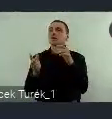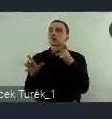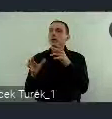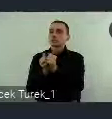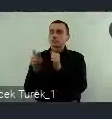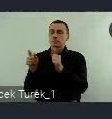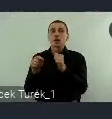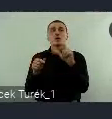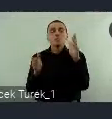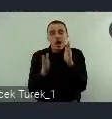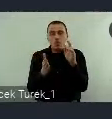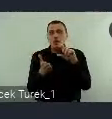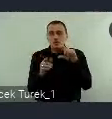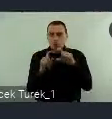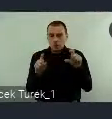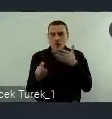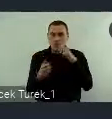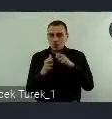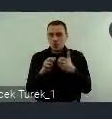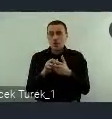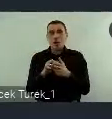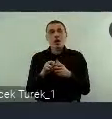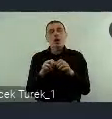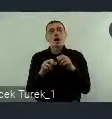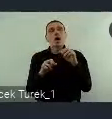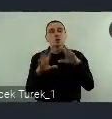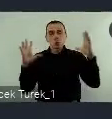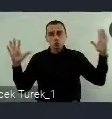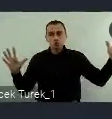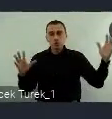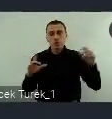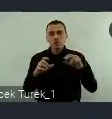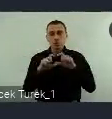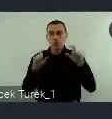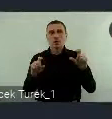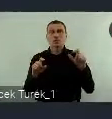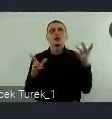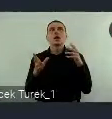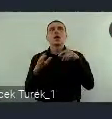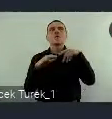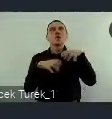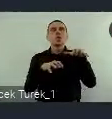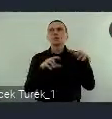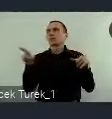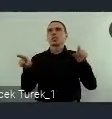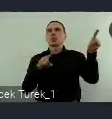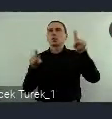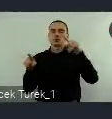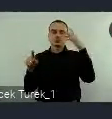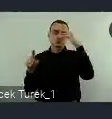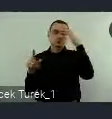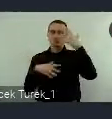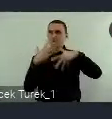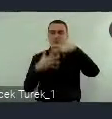ale w większym budynku zapomnijcie ten plan tam po trzech minutach jak pójdziecie rynku żeby pójdziecie szukać pomieszczenie i po trzech minutach już wam nie